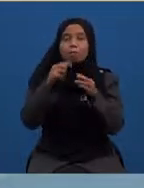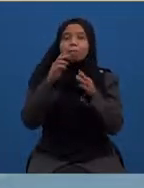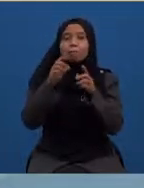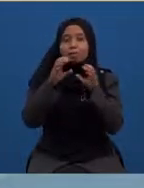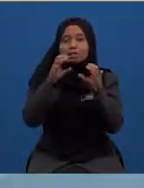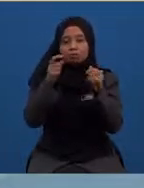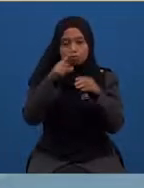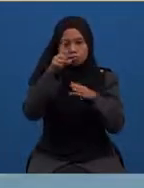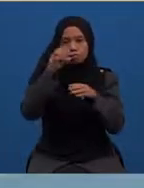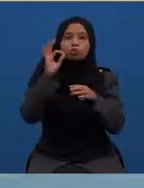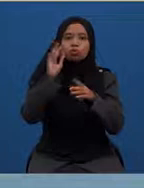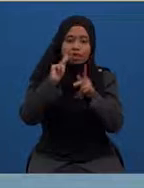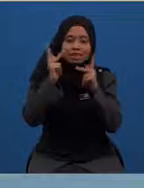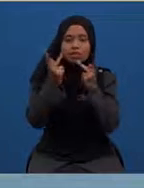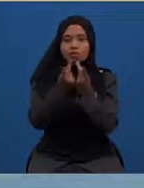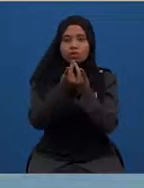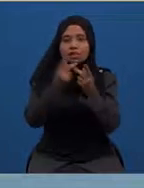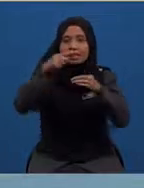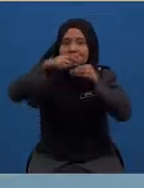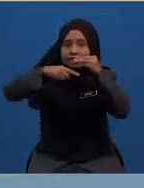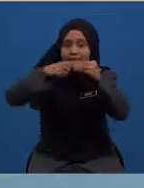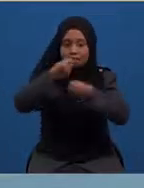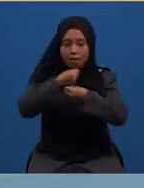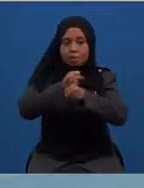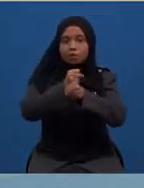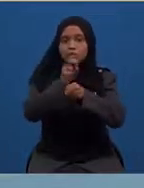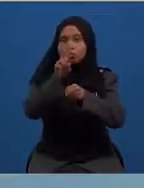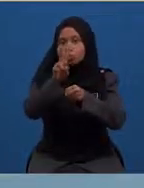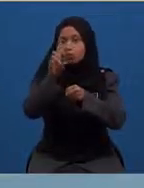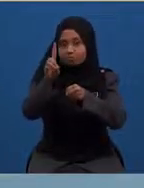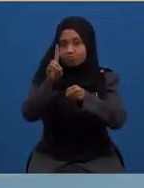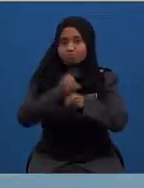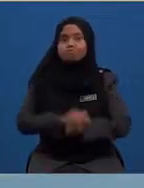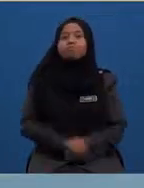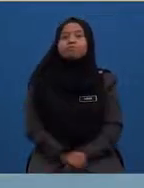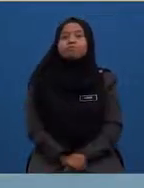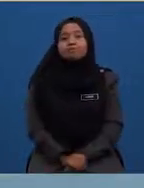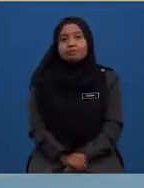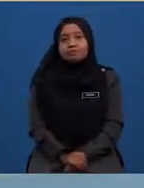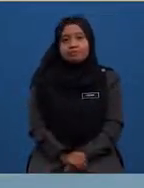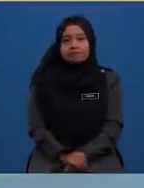keluarga berkenaan dengan bentuk dua dimensi.